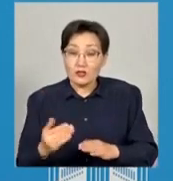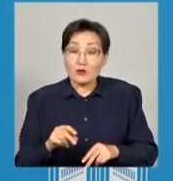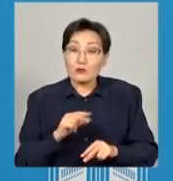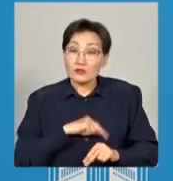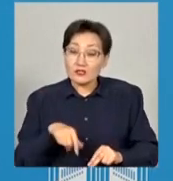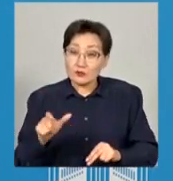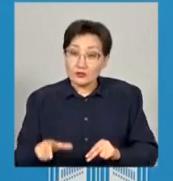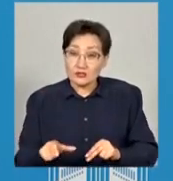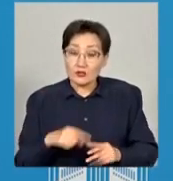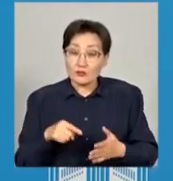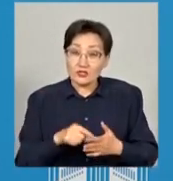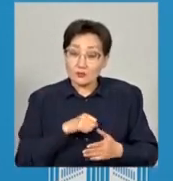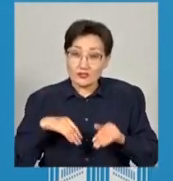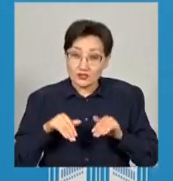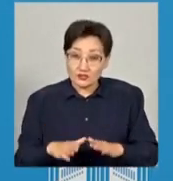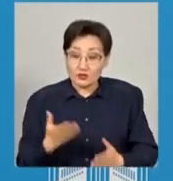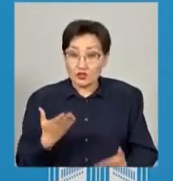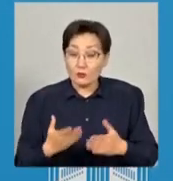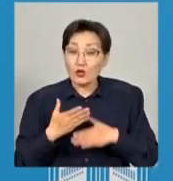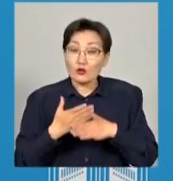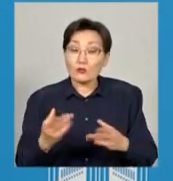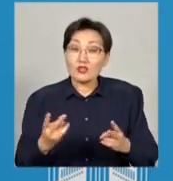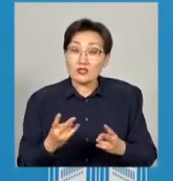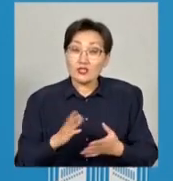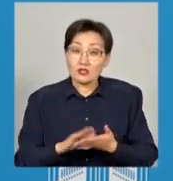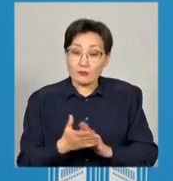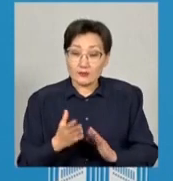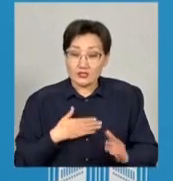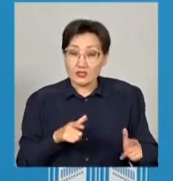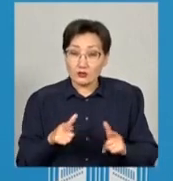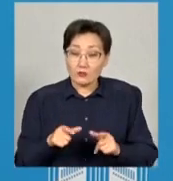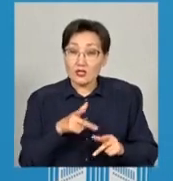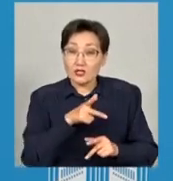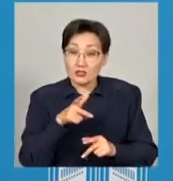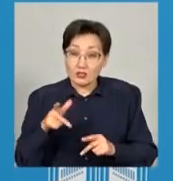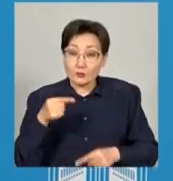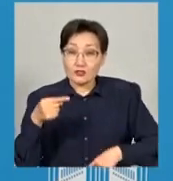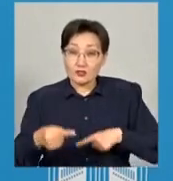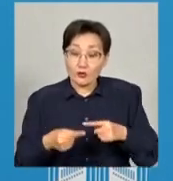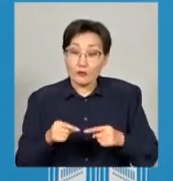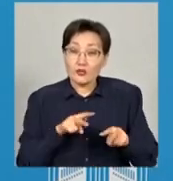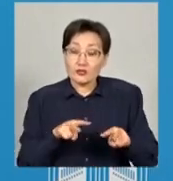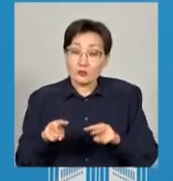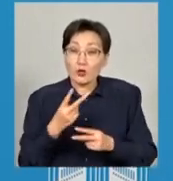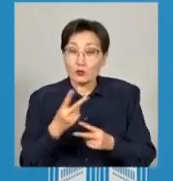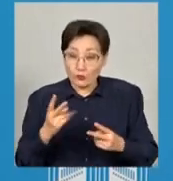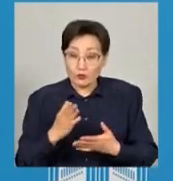әріптестеріміз мәселені өздері шешіп жатыр. Егер көмек керек болса, біз дайынбыз. Бейнебақылау камерасы арқылы да бақылап, көріп отырамыз.